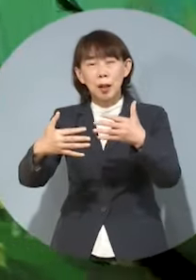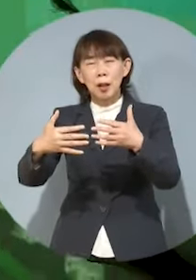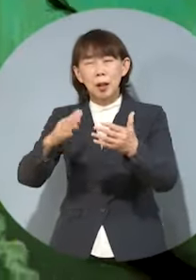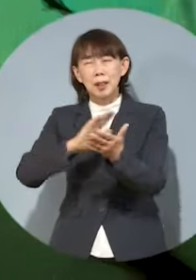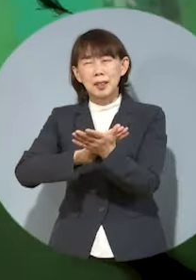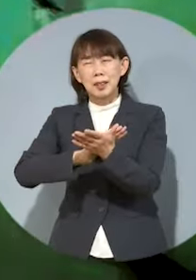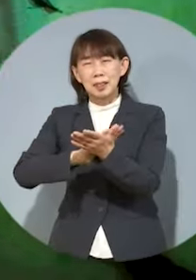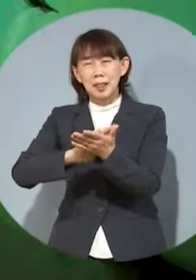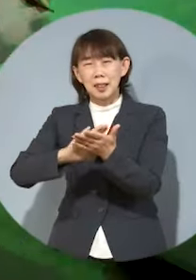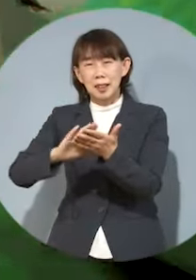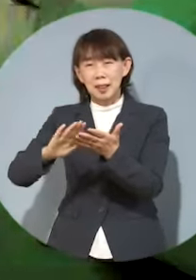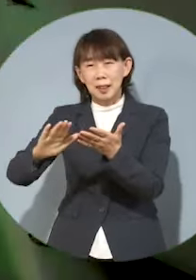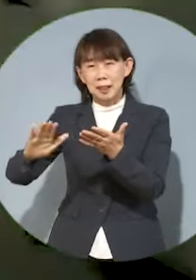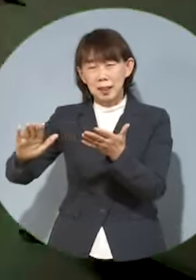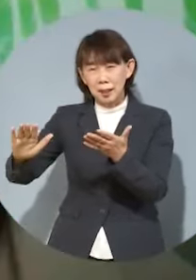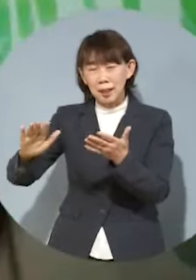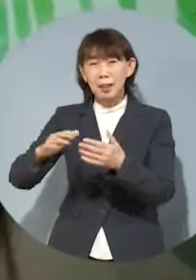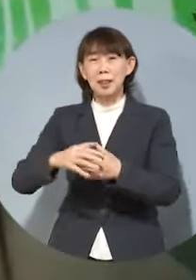麗。